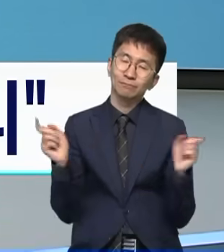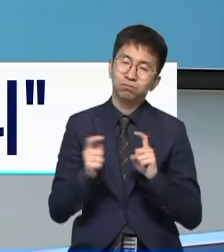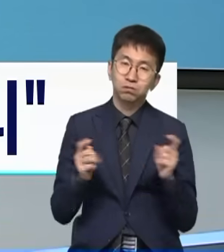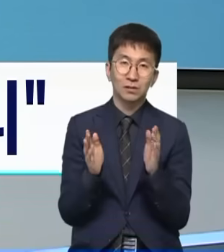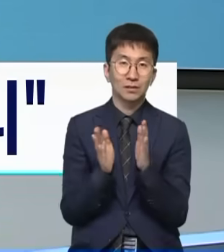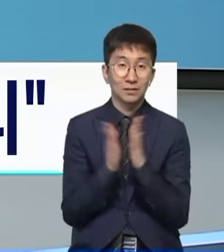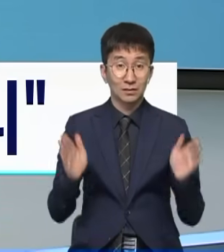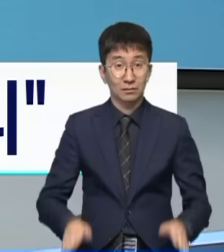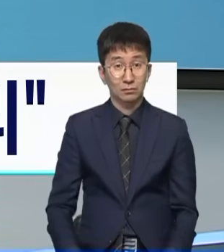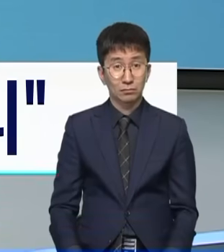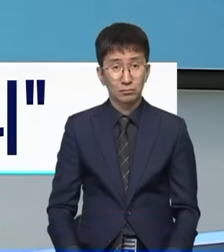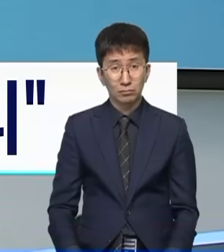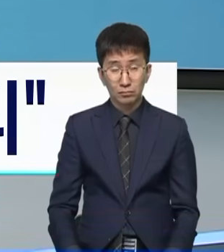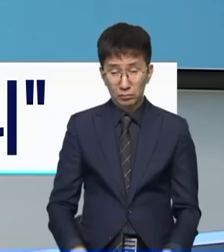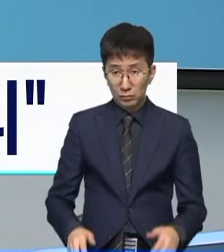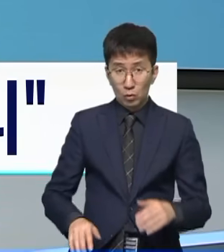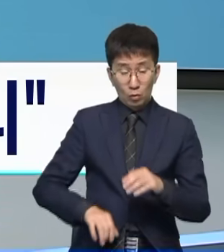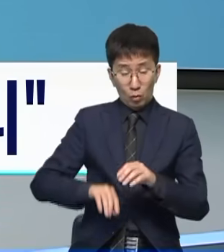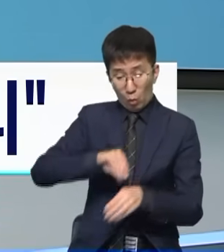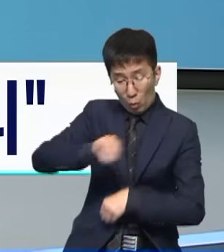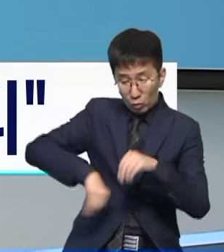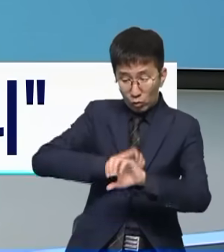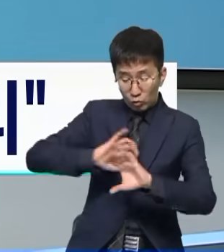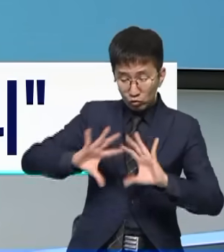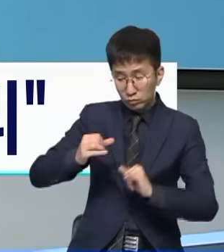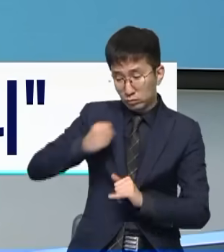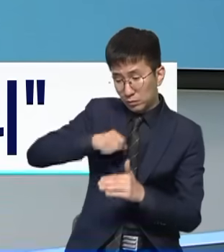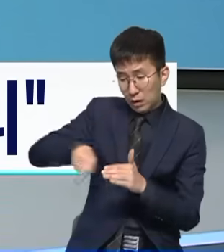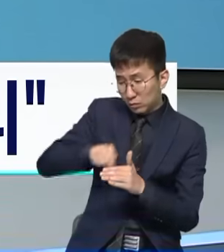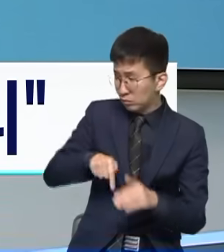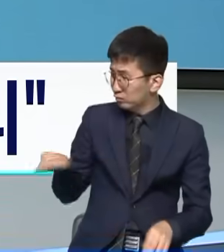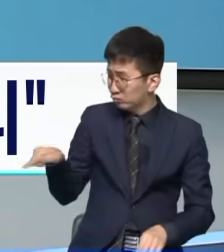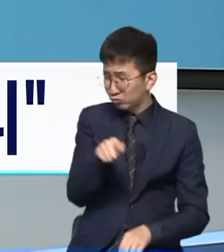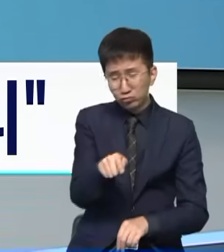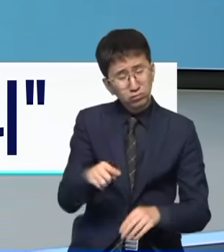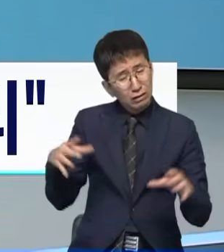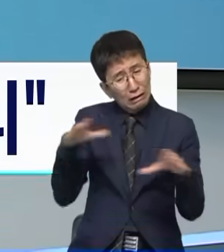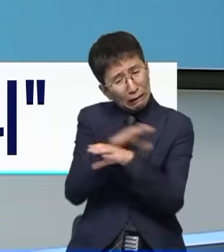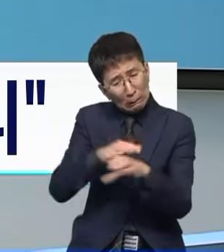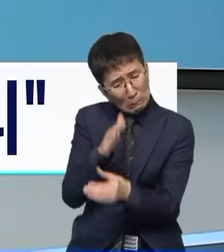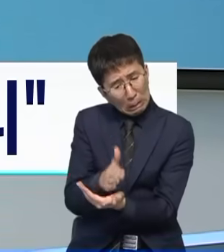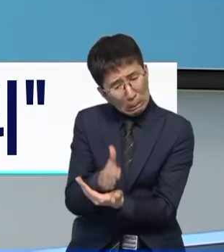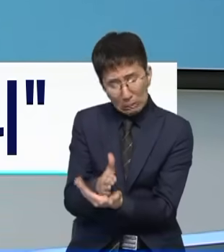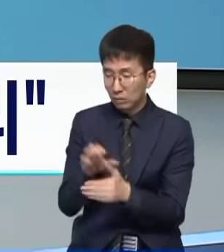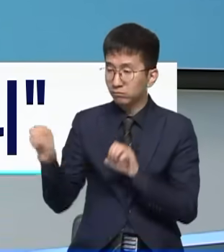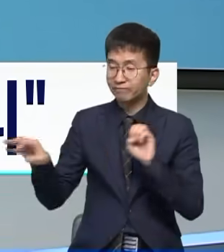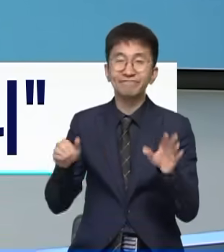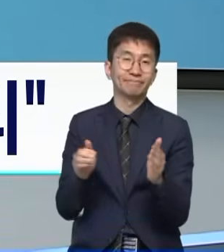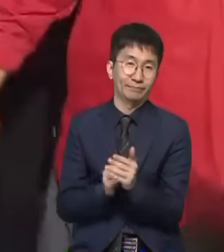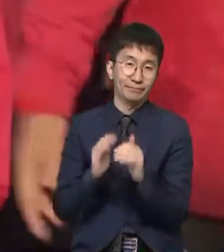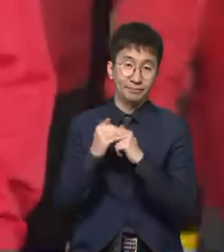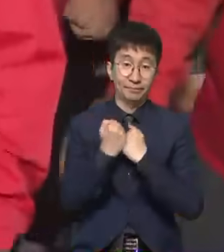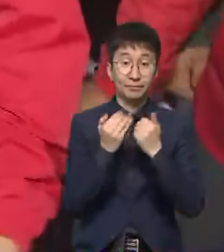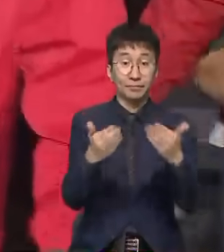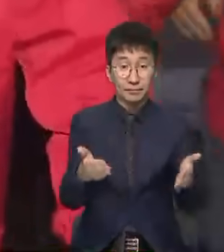안에선 지금이 이럴 때냐며 비판의 목소리가 나오고 있습니다. 보도에 윤나라 기자입니다.